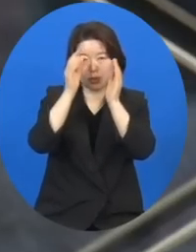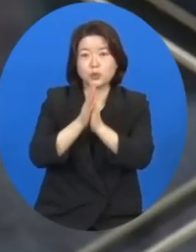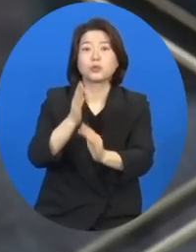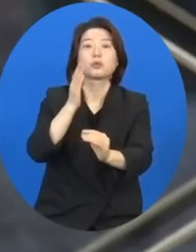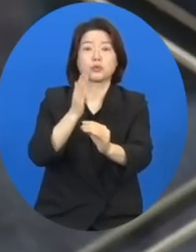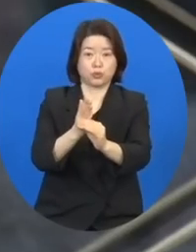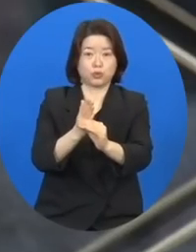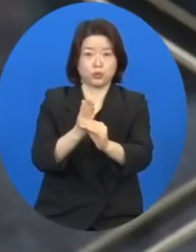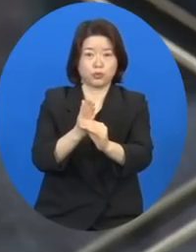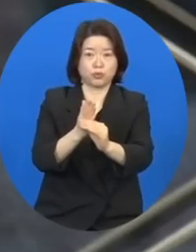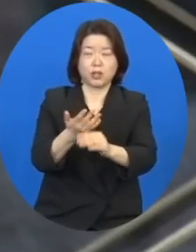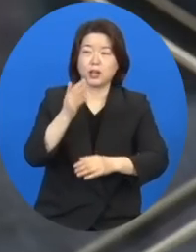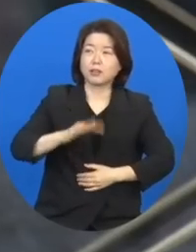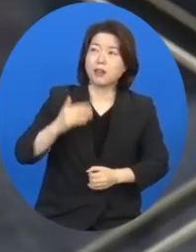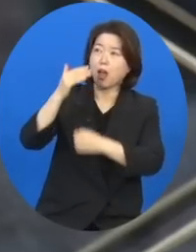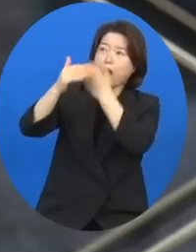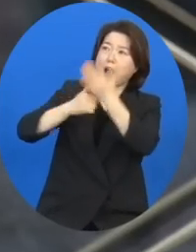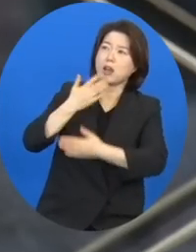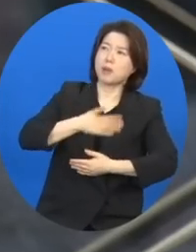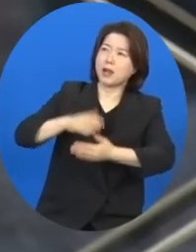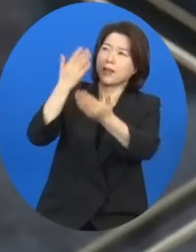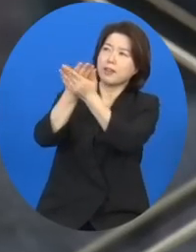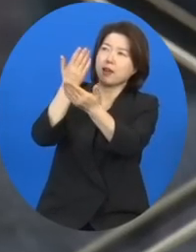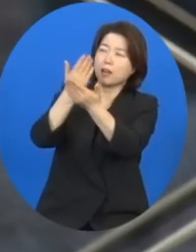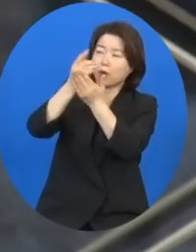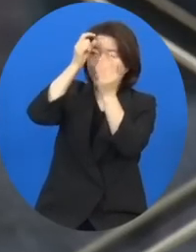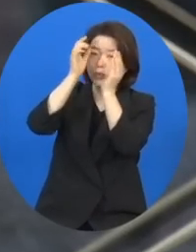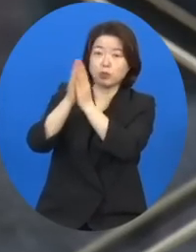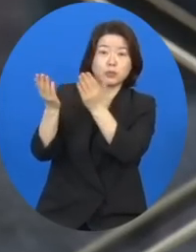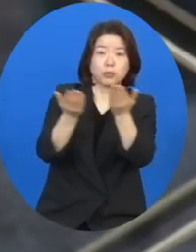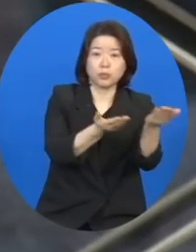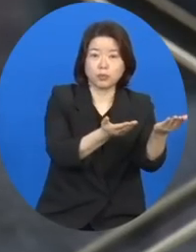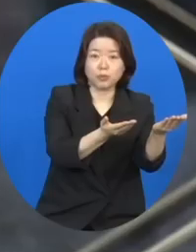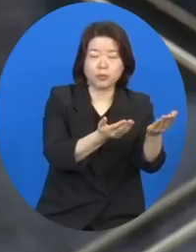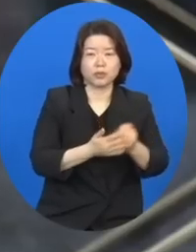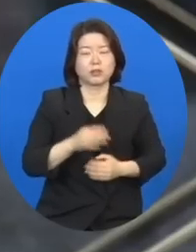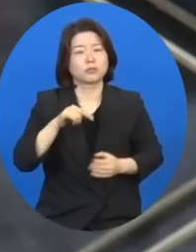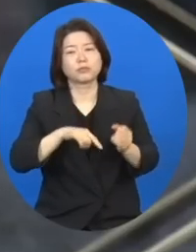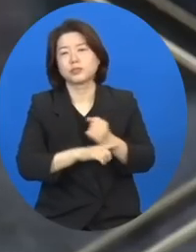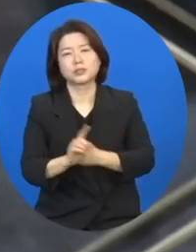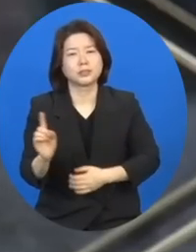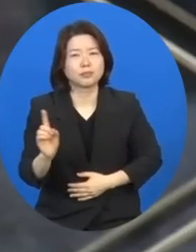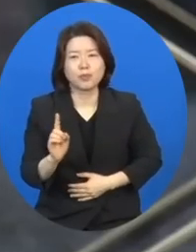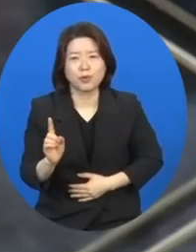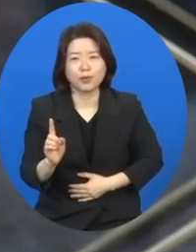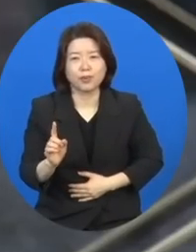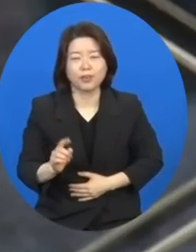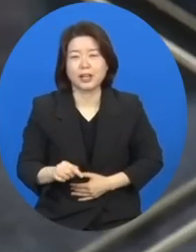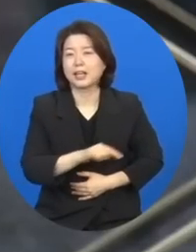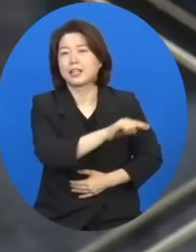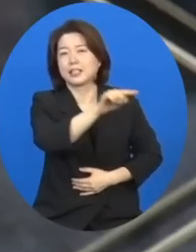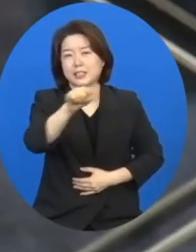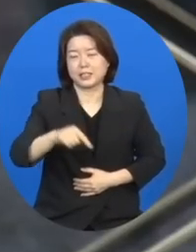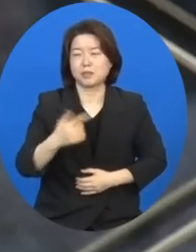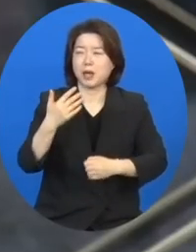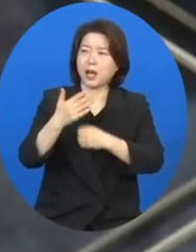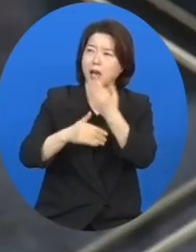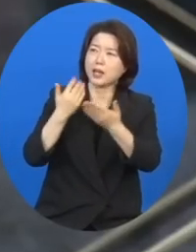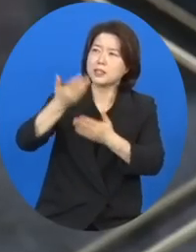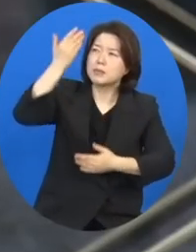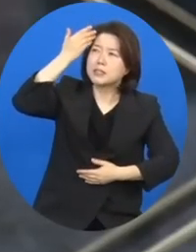있는데 하나님을 알게 해달라고 기도하고 있습니다. 이게 무슨 뜻이에요? 그들이 하나님을 알고는